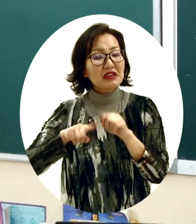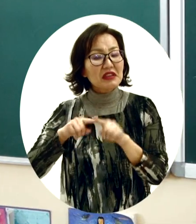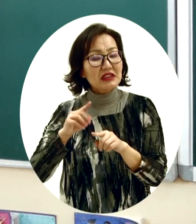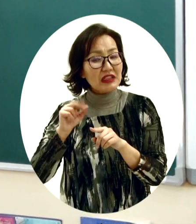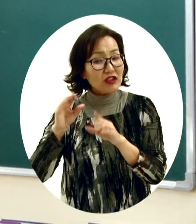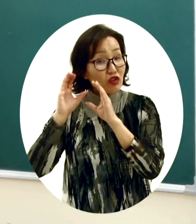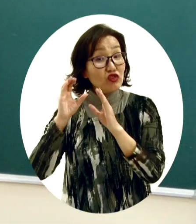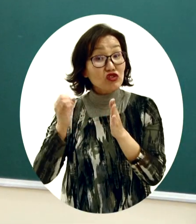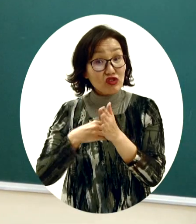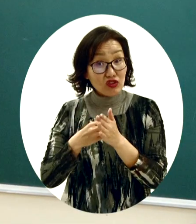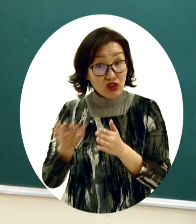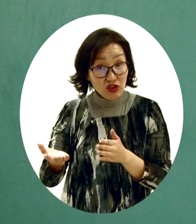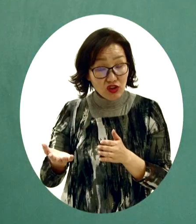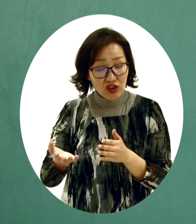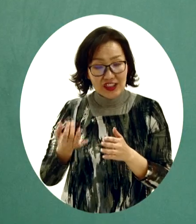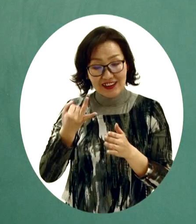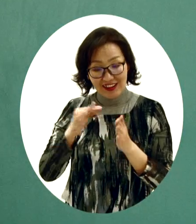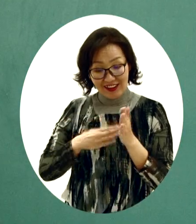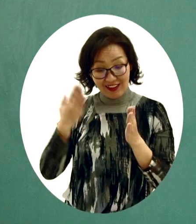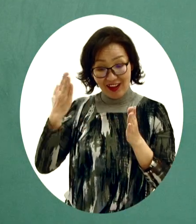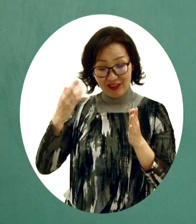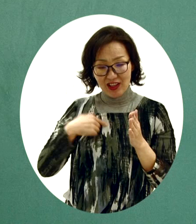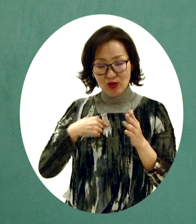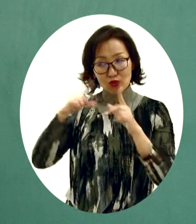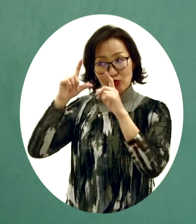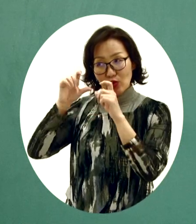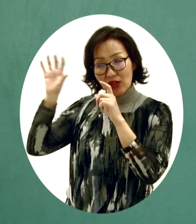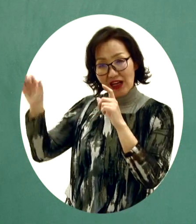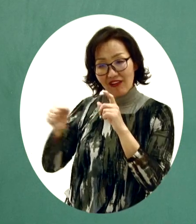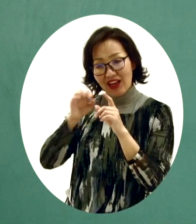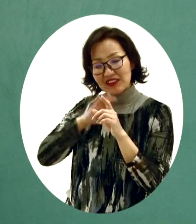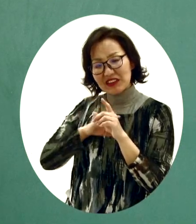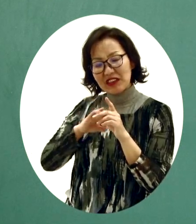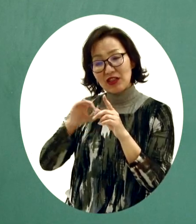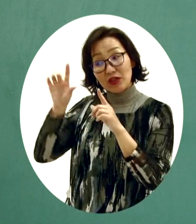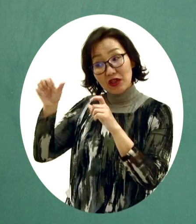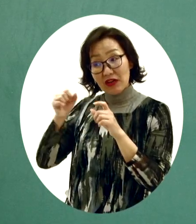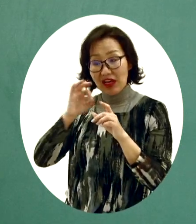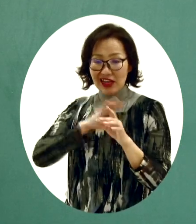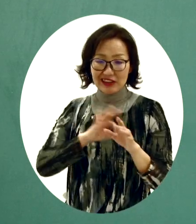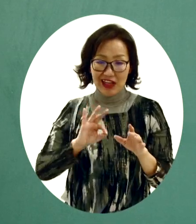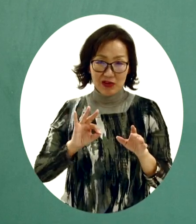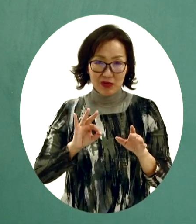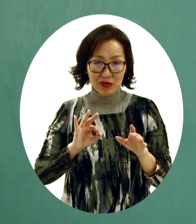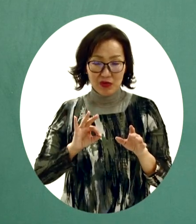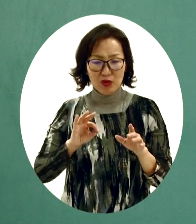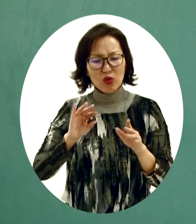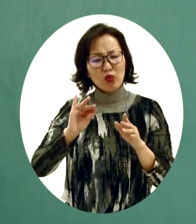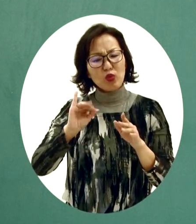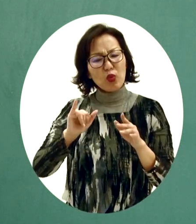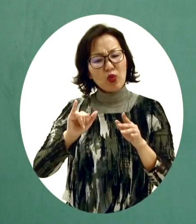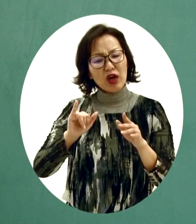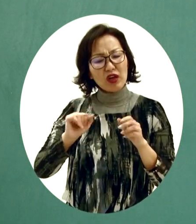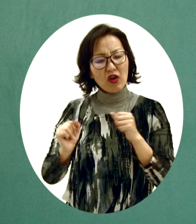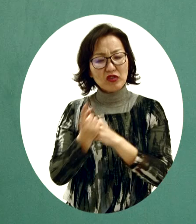яаж сонсох ёстой юм? Илтгэл тавихдаа зураг дүрс ашиглах нь зураг дүрс ашиглаагүй илтгэлээс